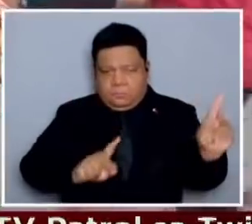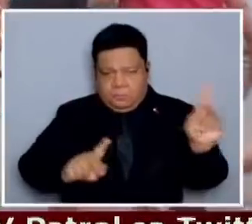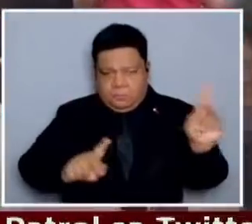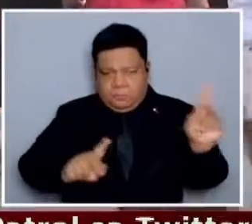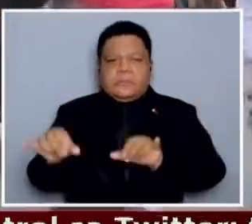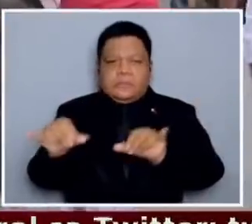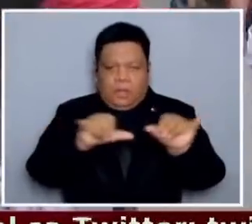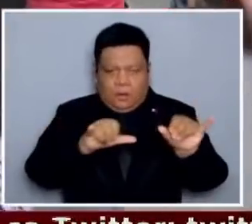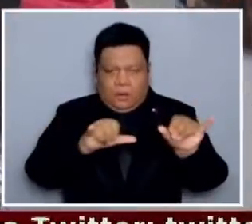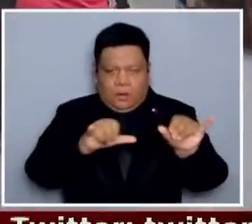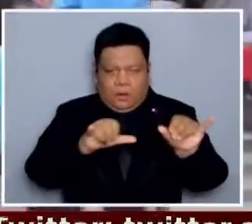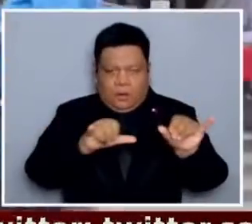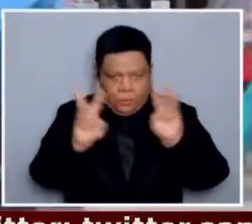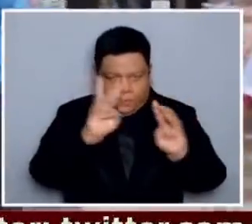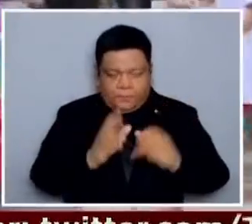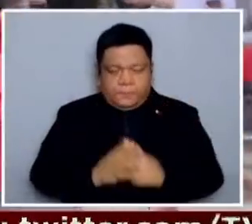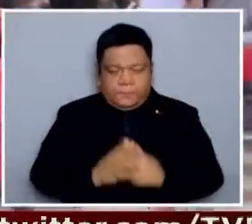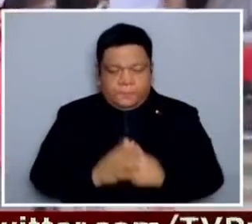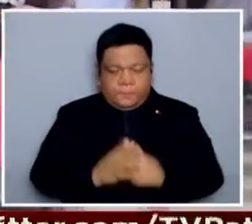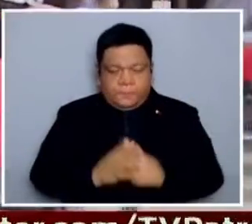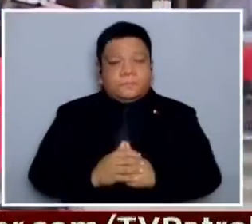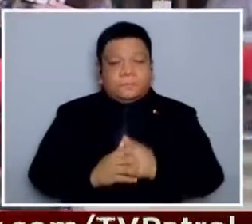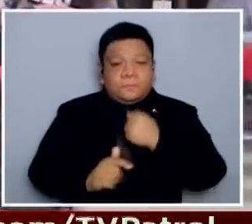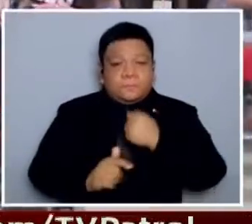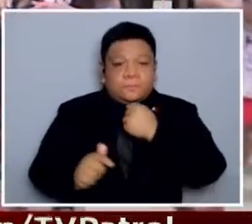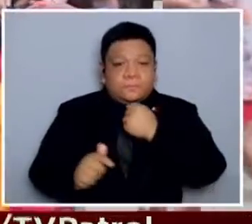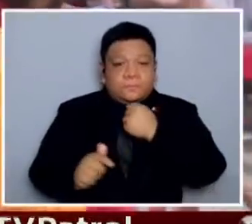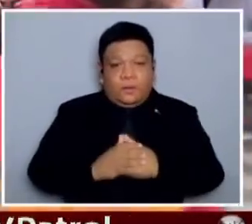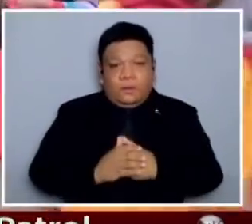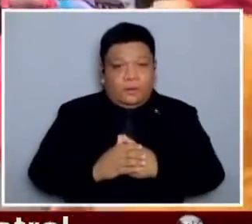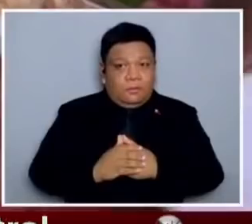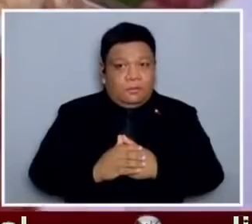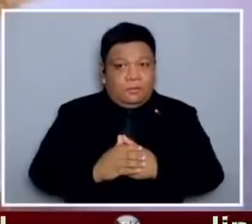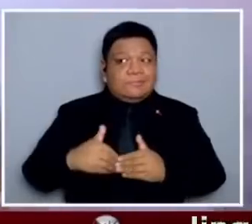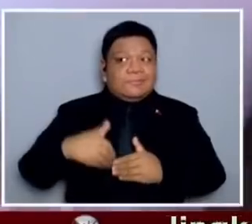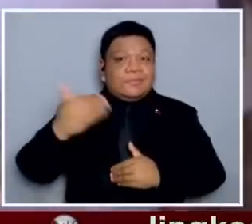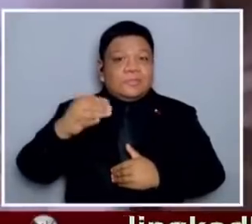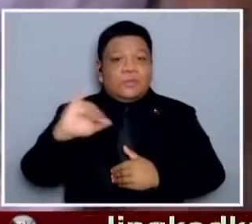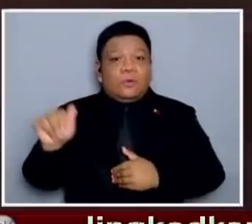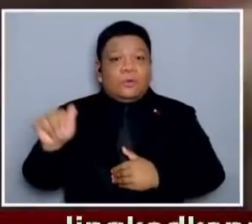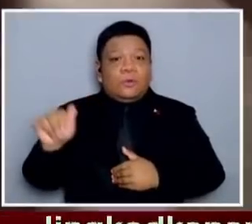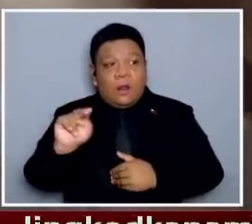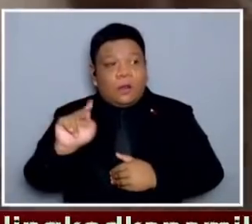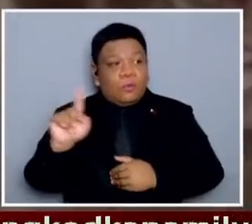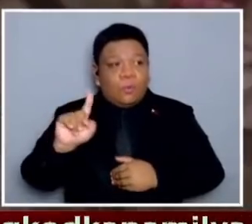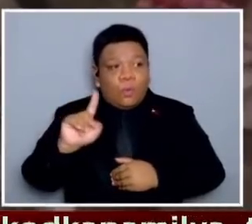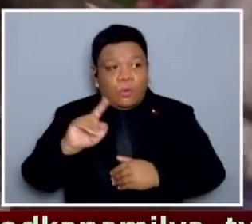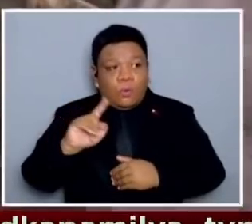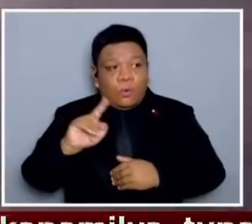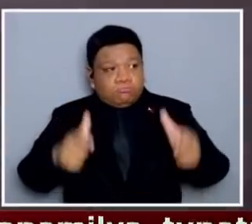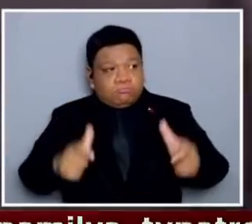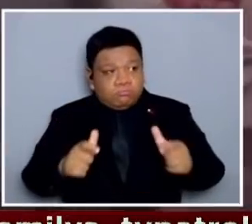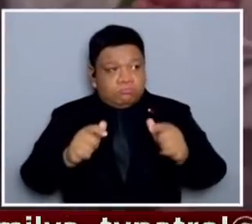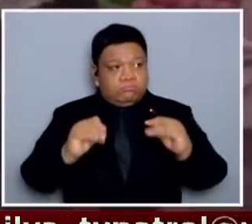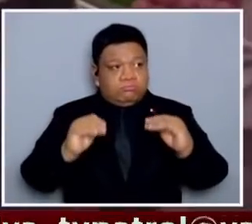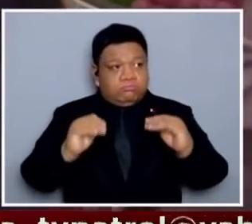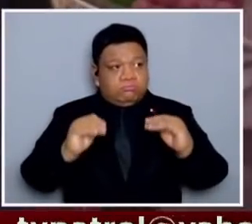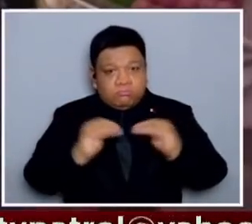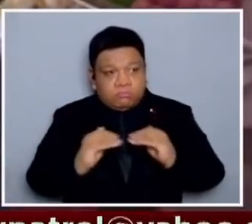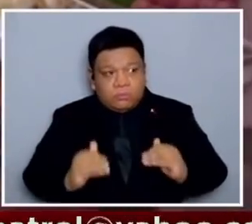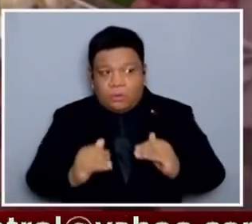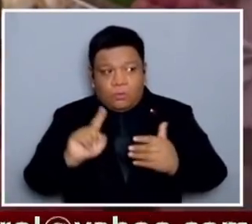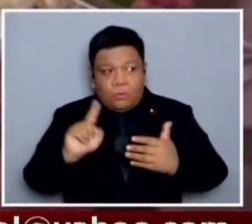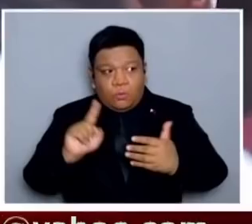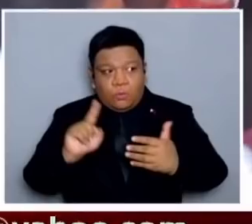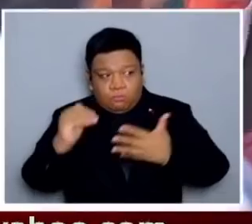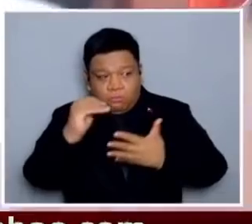At bagamat hindi pa alam kung ano ang magiging alert level ng iba-ibang lugar sa bansa sa Enero, sinabi ni Nograles na pwede pa rin itong